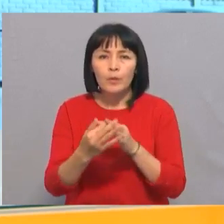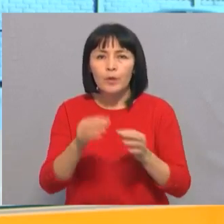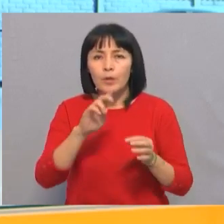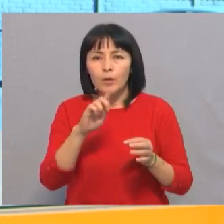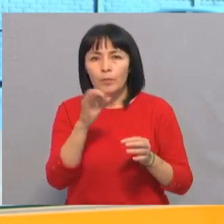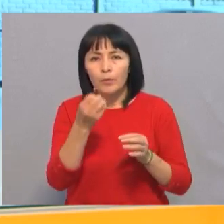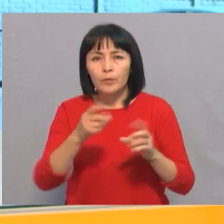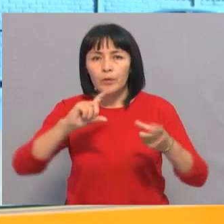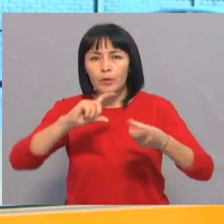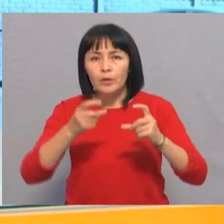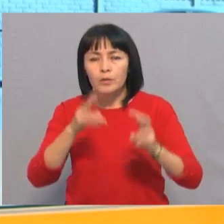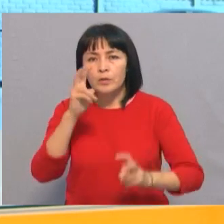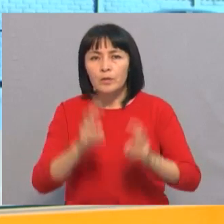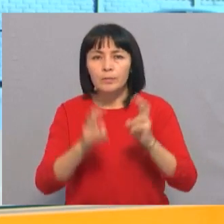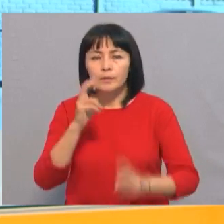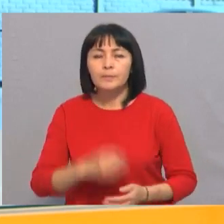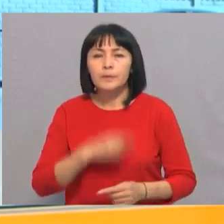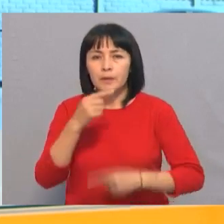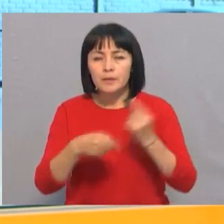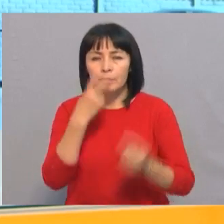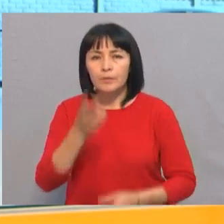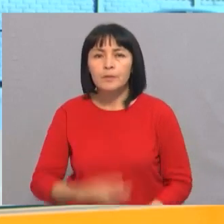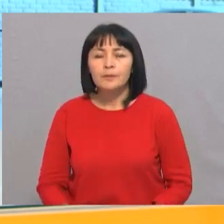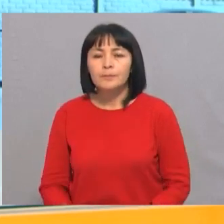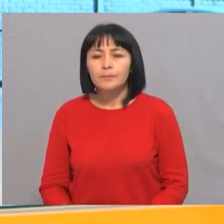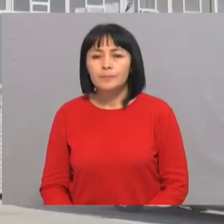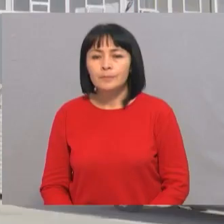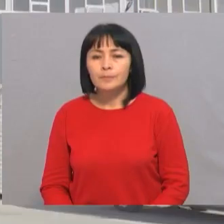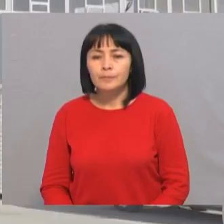Бөкей қыш зауыты. Толығырақ әріптесім тарқатып айтады.